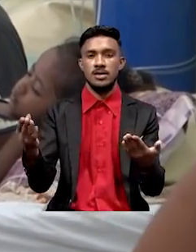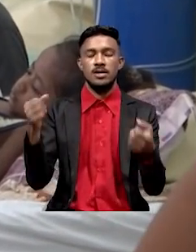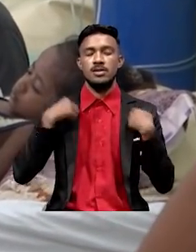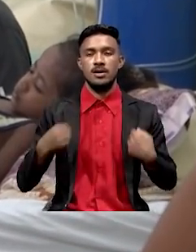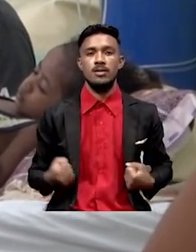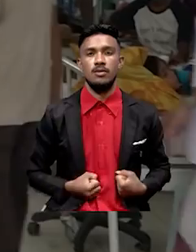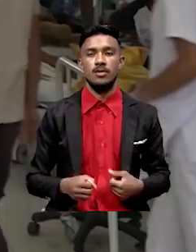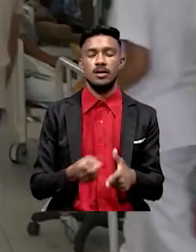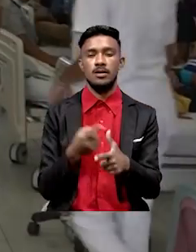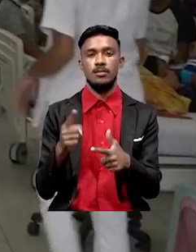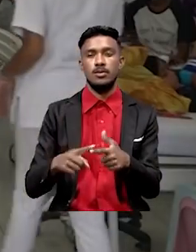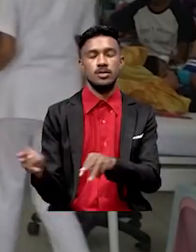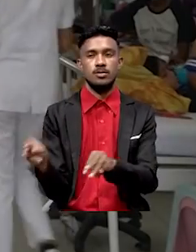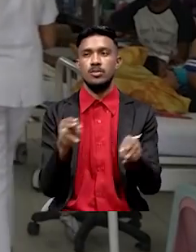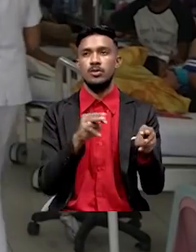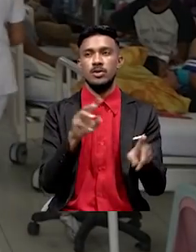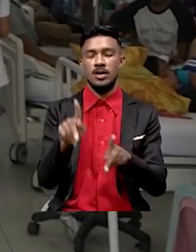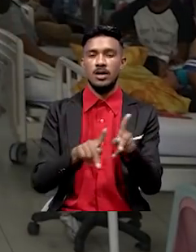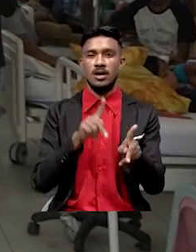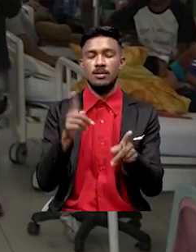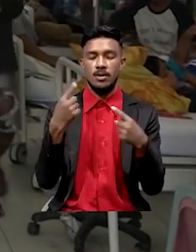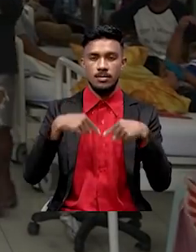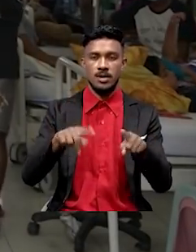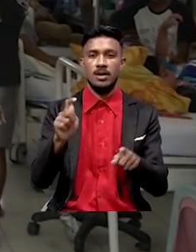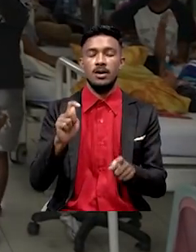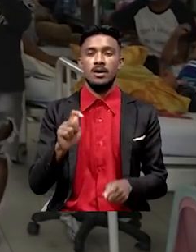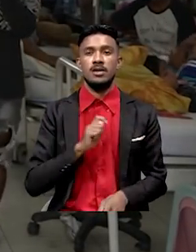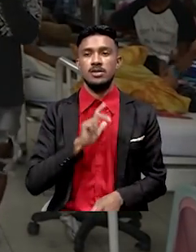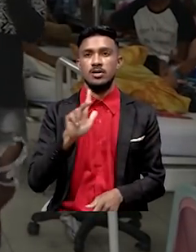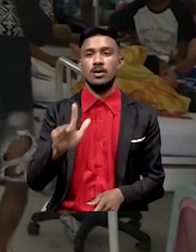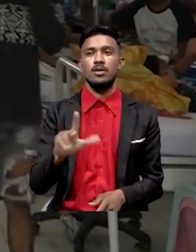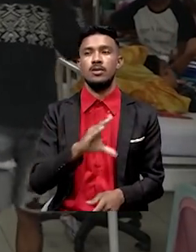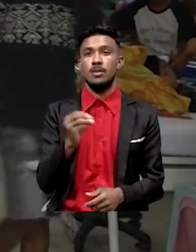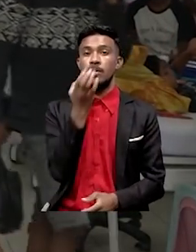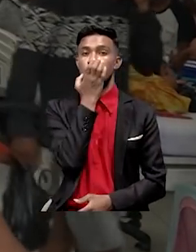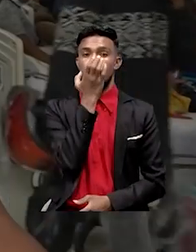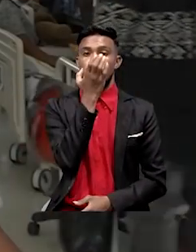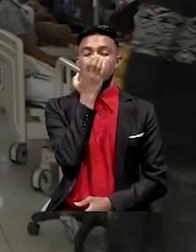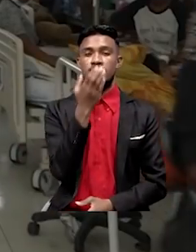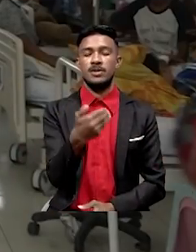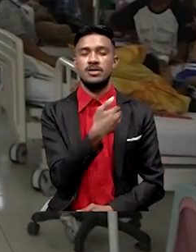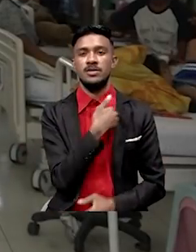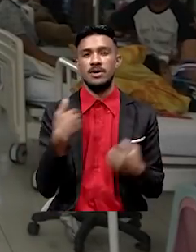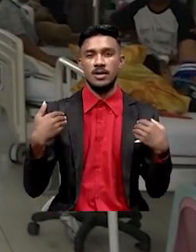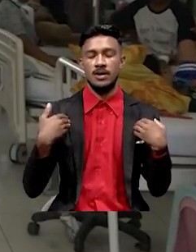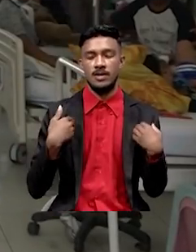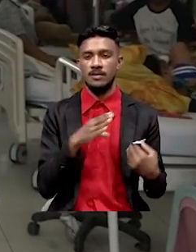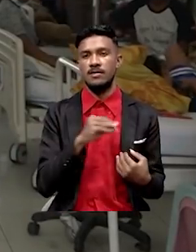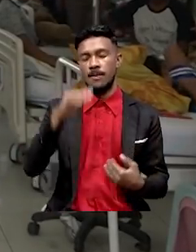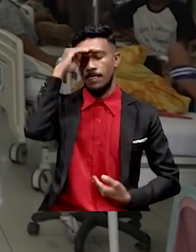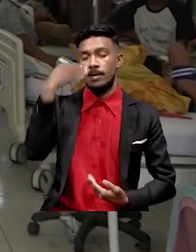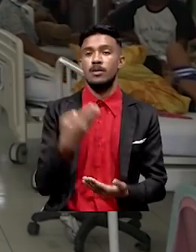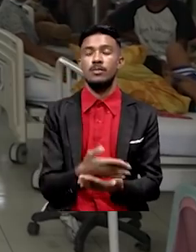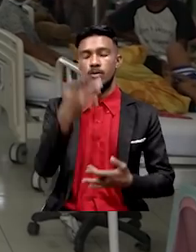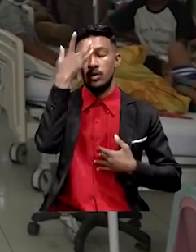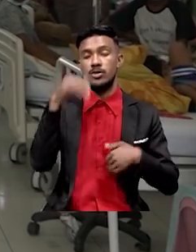para Tacitolo. E informação kata iya be oksigen mas yana bala kari kami ni wan ser is bot rumah rera hon tama rumah kari bela iya